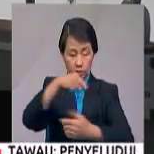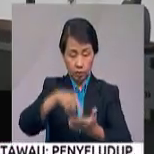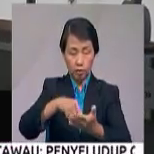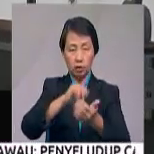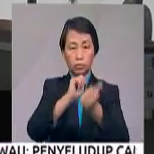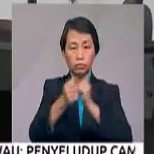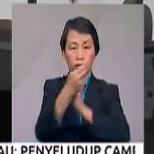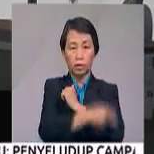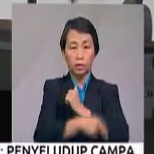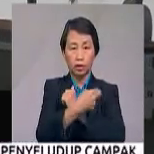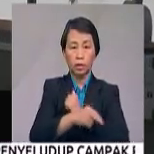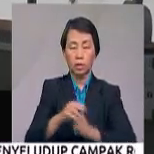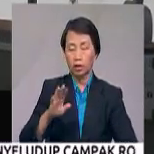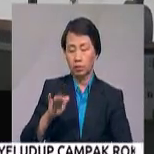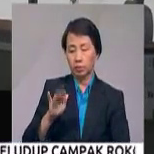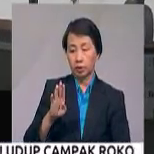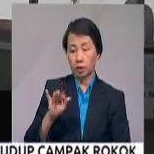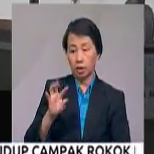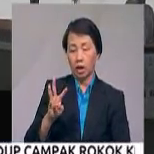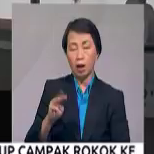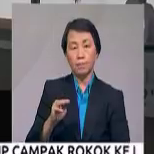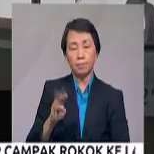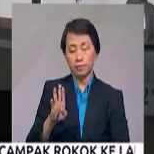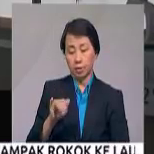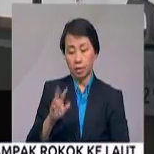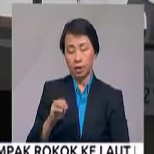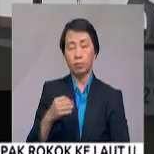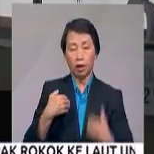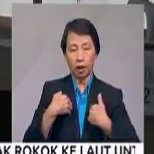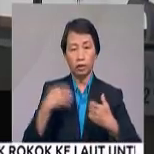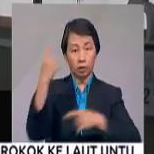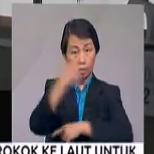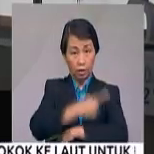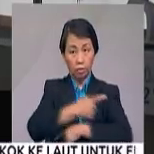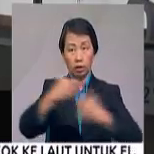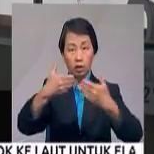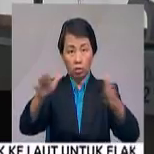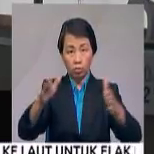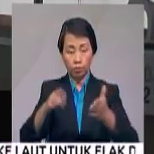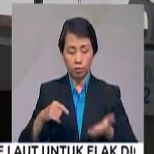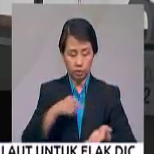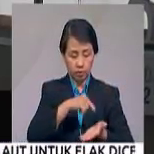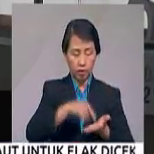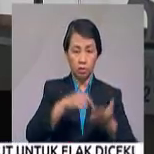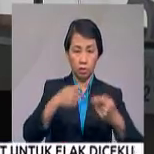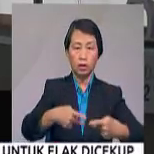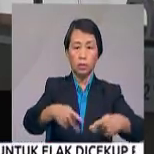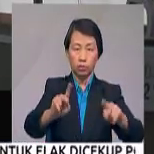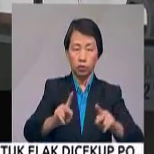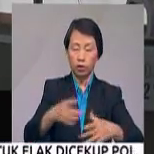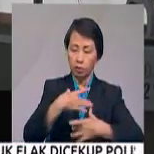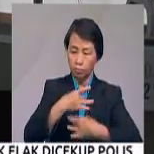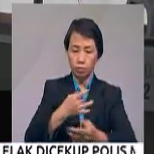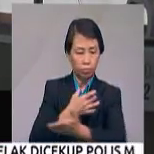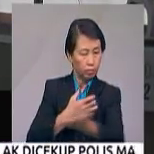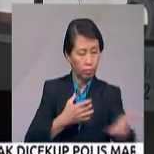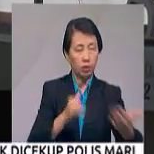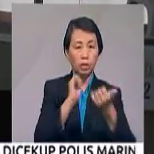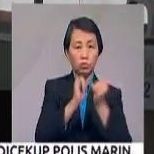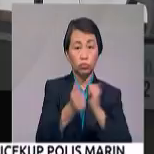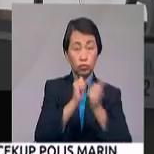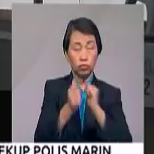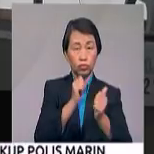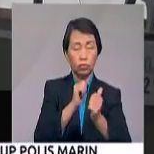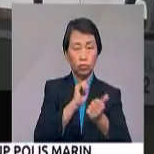Negara, BAM mengambil peluang untuk mengadakan Hari Terbuka. Dan ini adalah peluang kepada peminat-peminat sukan